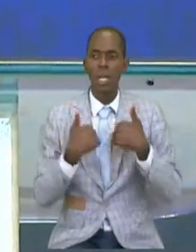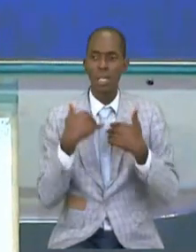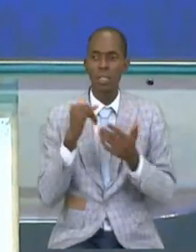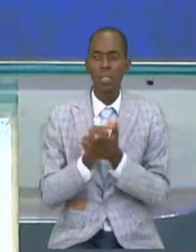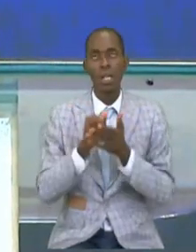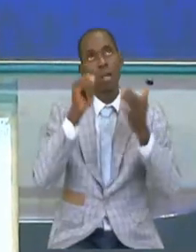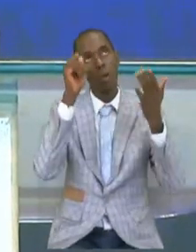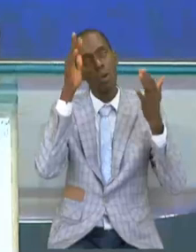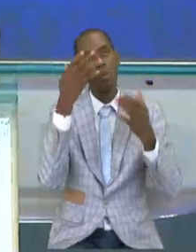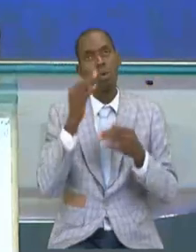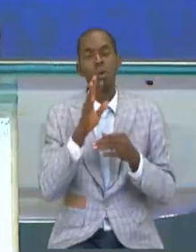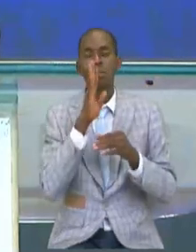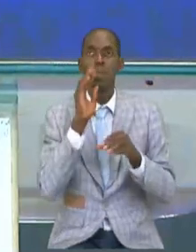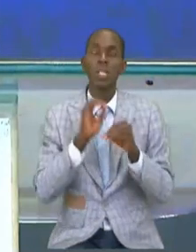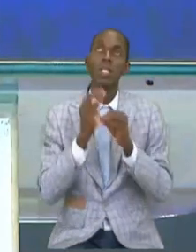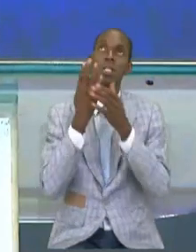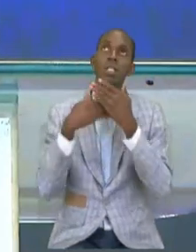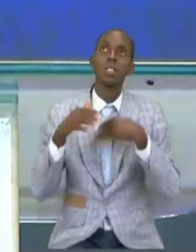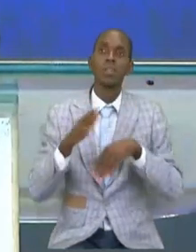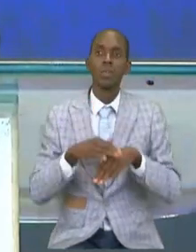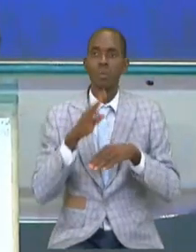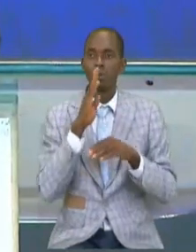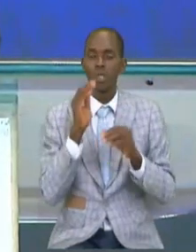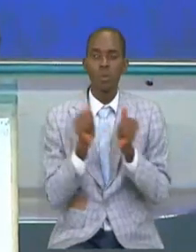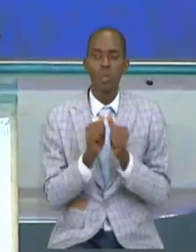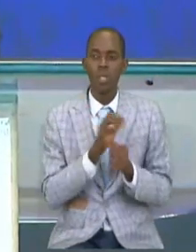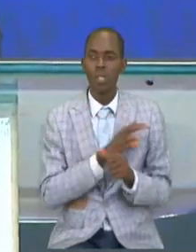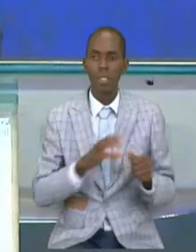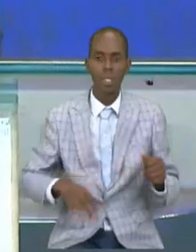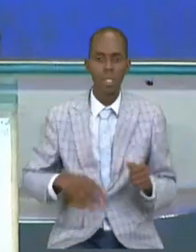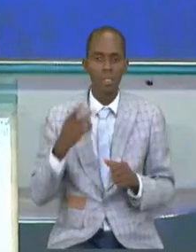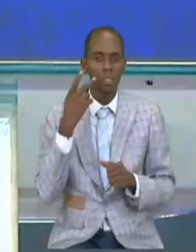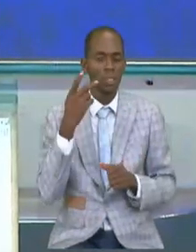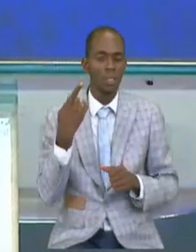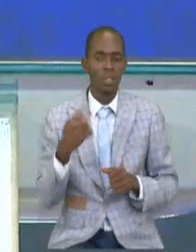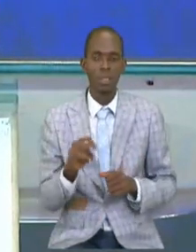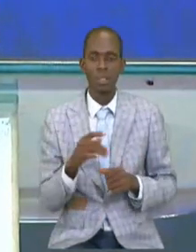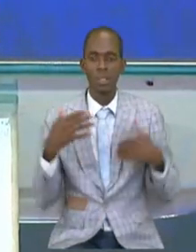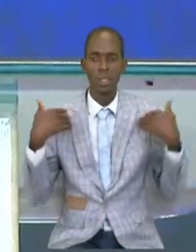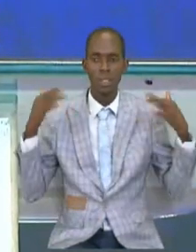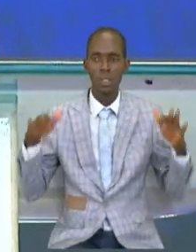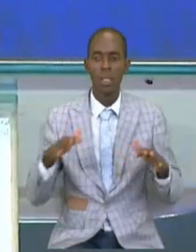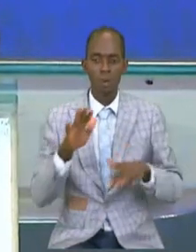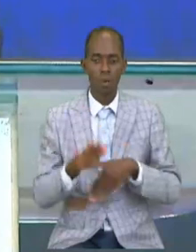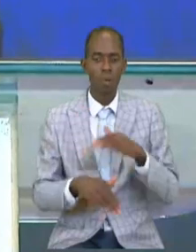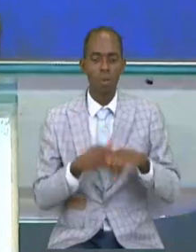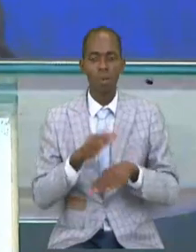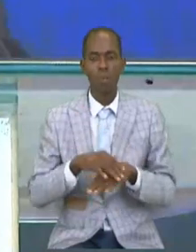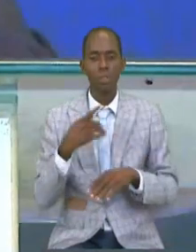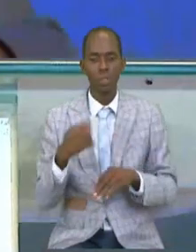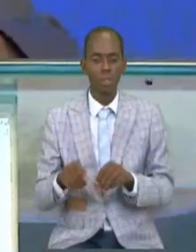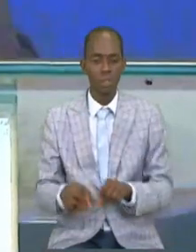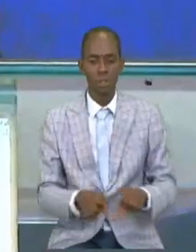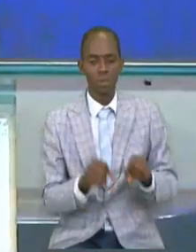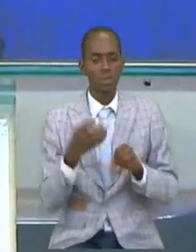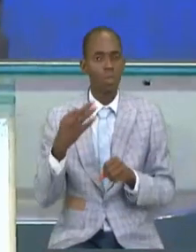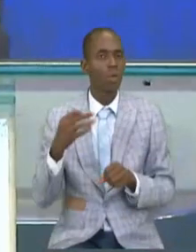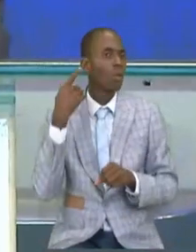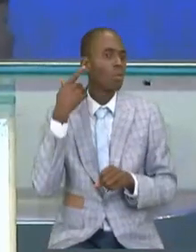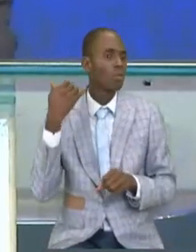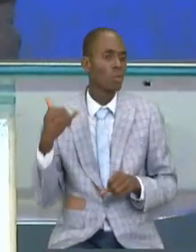a cette espérance d'aller au ciel, d'être avec Christ, voir ses anges et marcher sur des